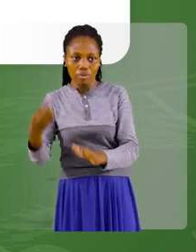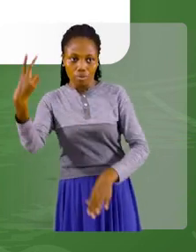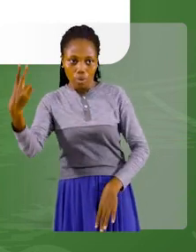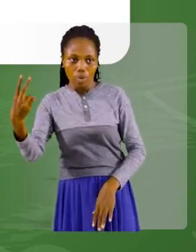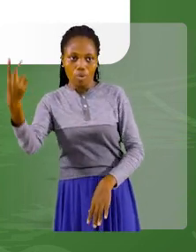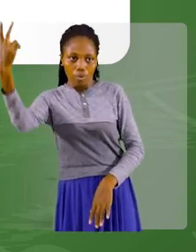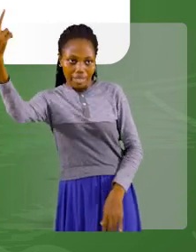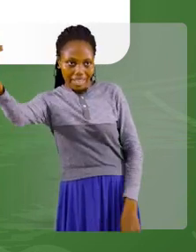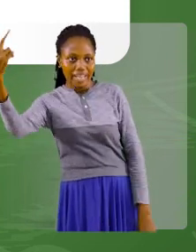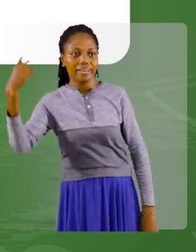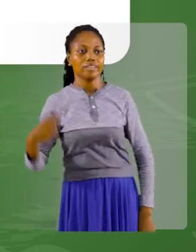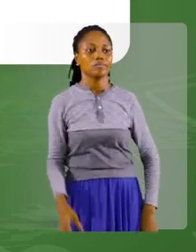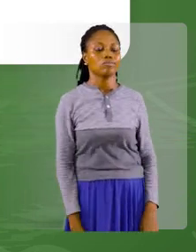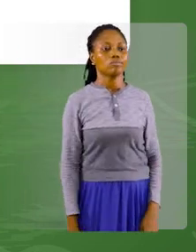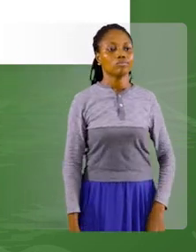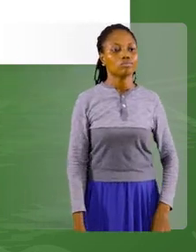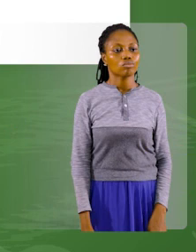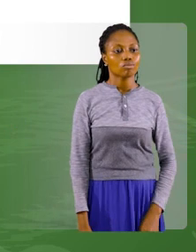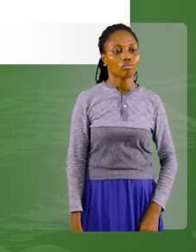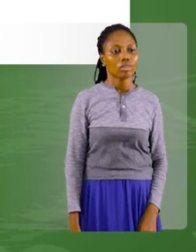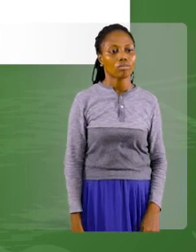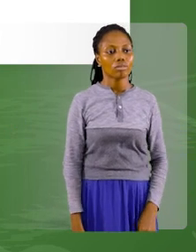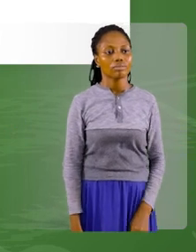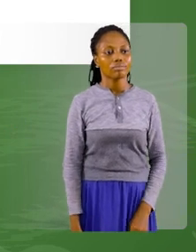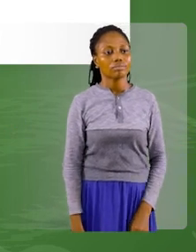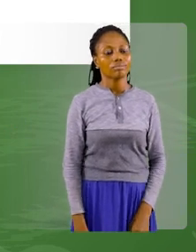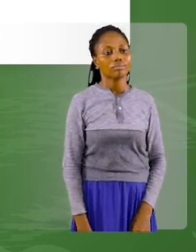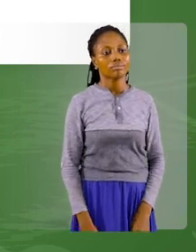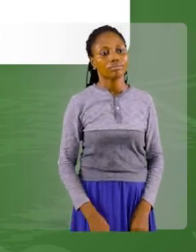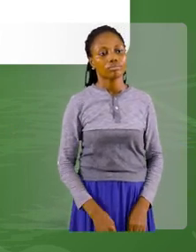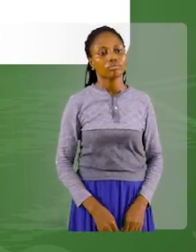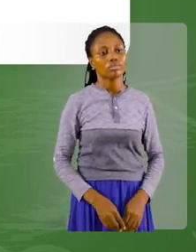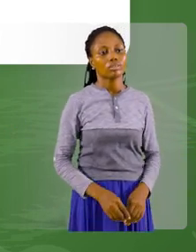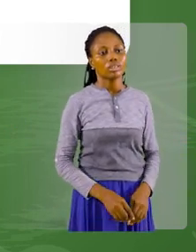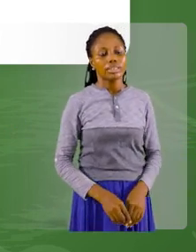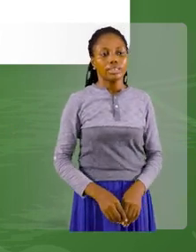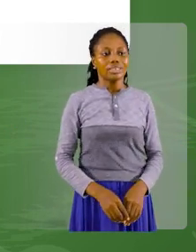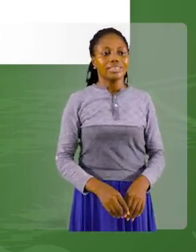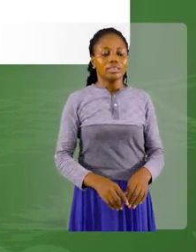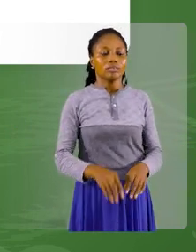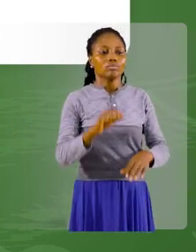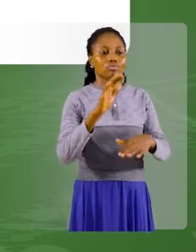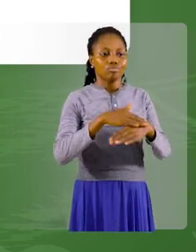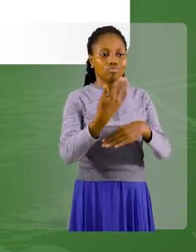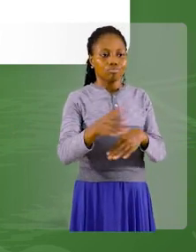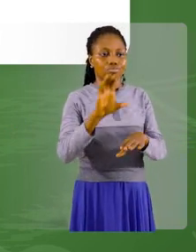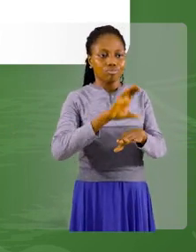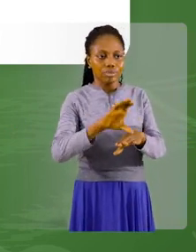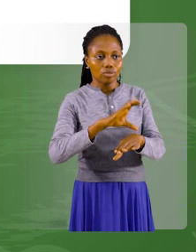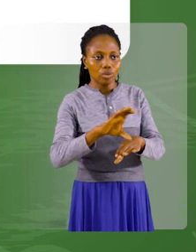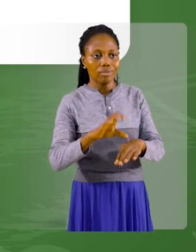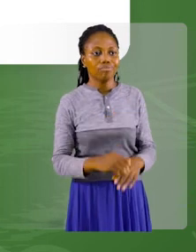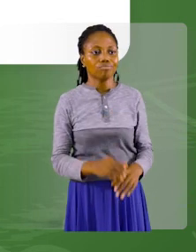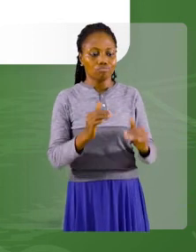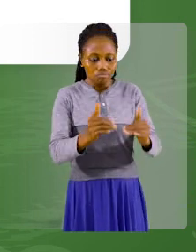moins 2, le tout au carré. Après calcul, on obtient